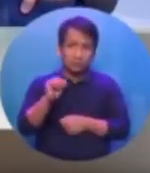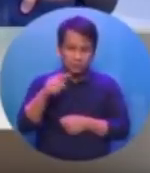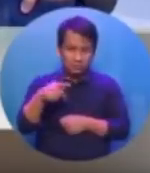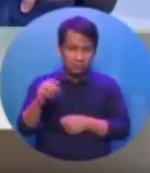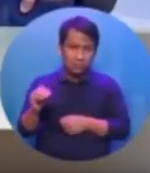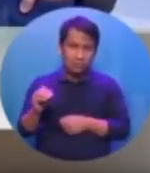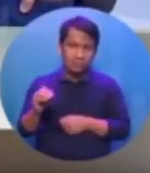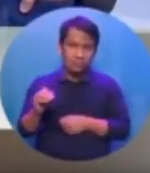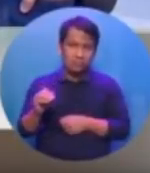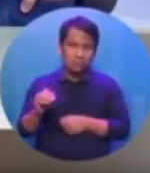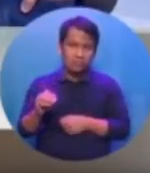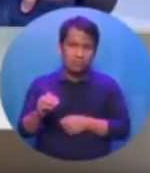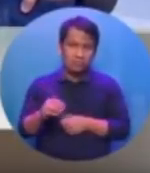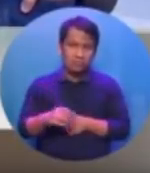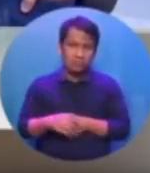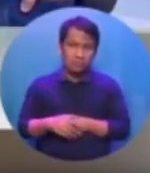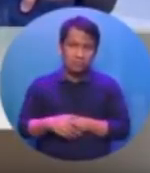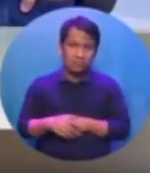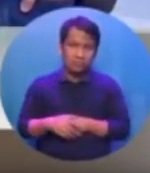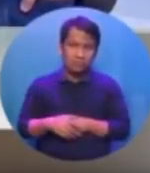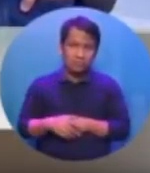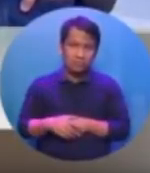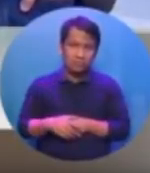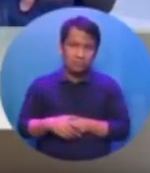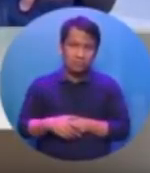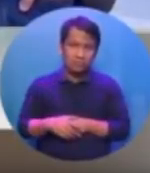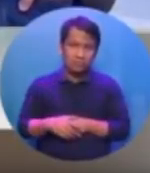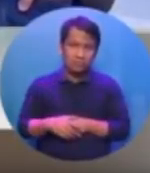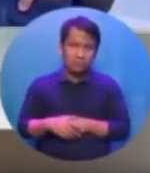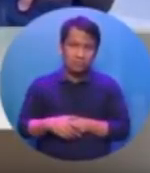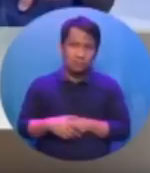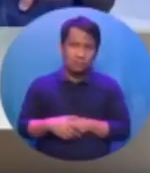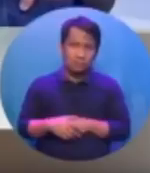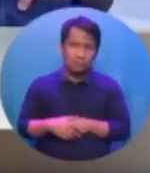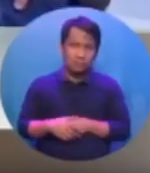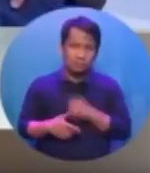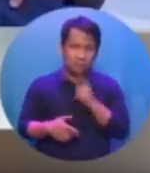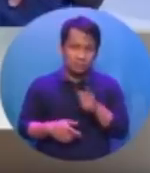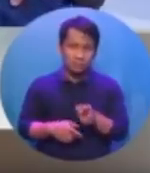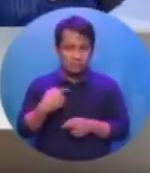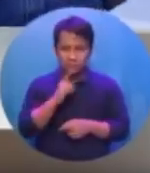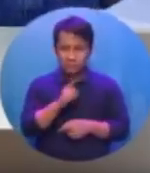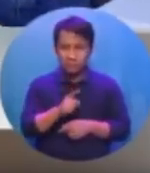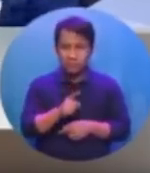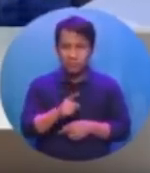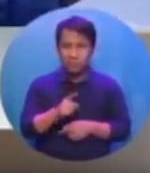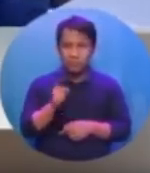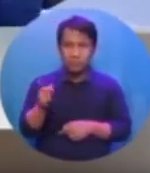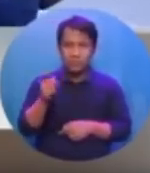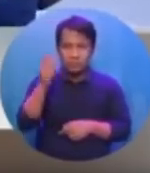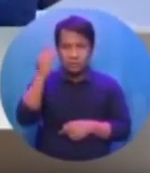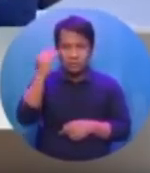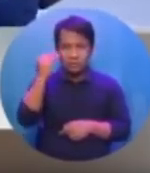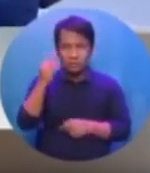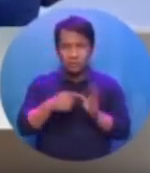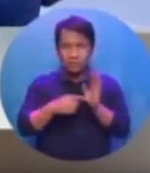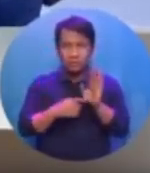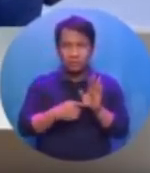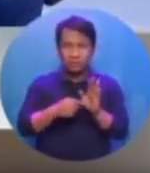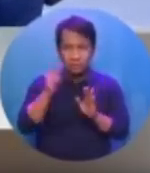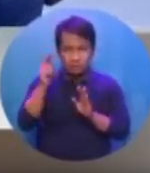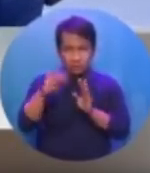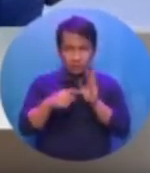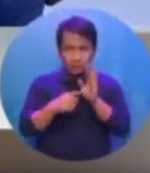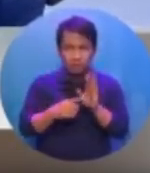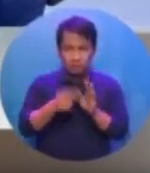na pinood, sir, ang uban. Binuang nanak. Hindi totoo at kalokohan lang. Eh, paano hindi maging... Binuang nanak. Kaya naman